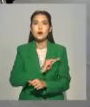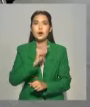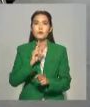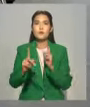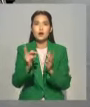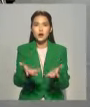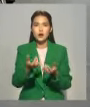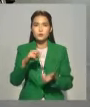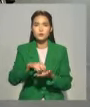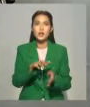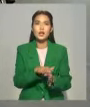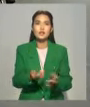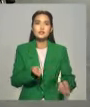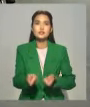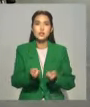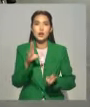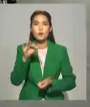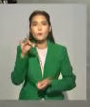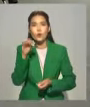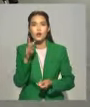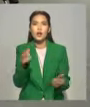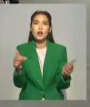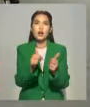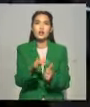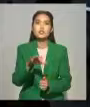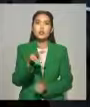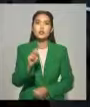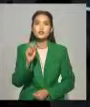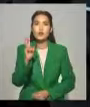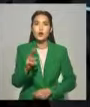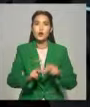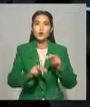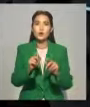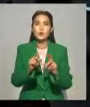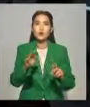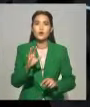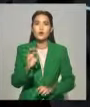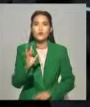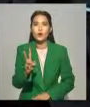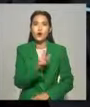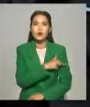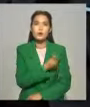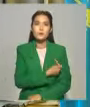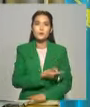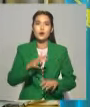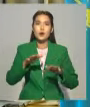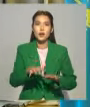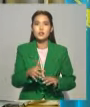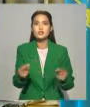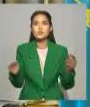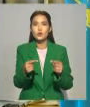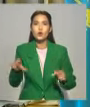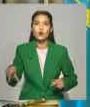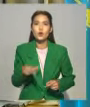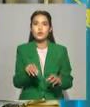принял участие исполнительный секретарь политобъединения Даулет Карибек. Строительство школ, ФОКов, больниц и медпунктов идет в